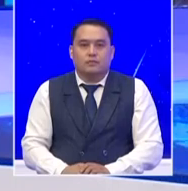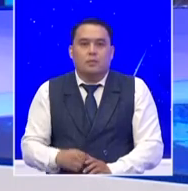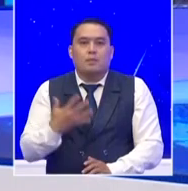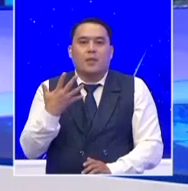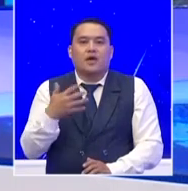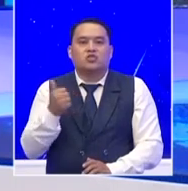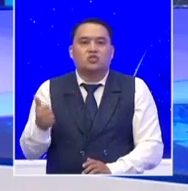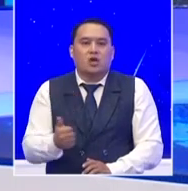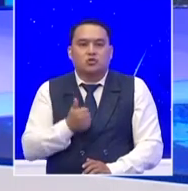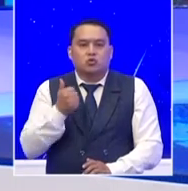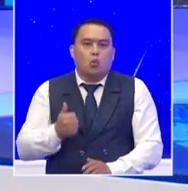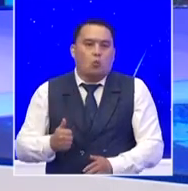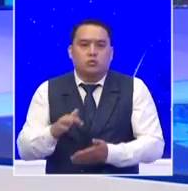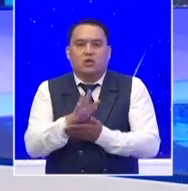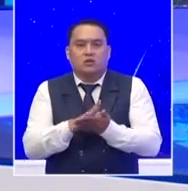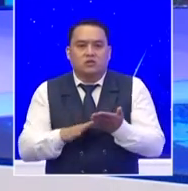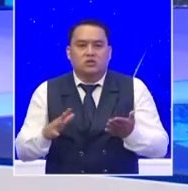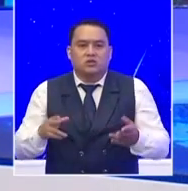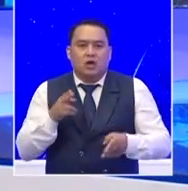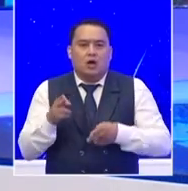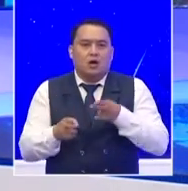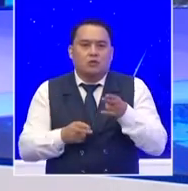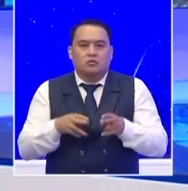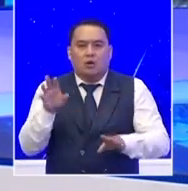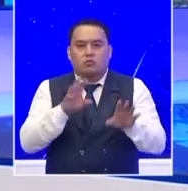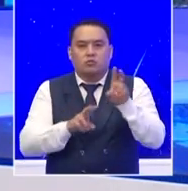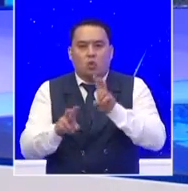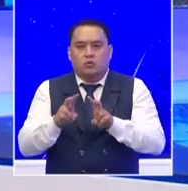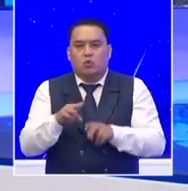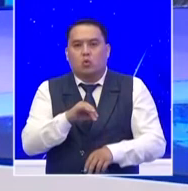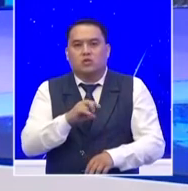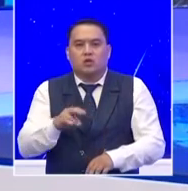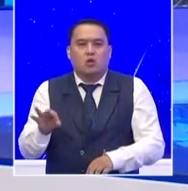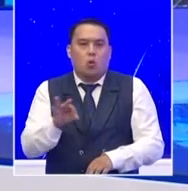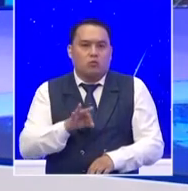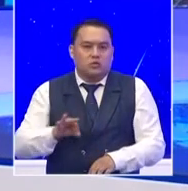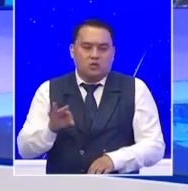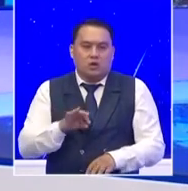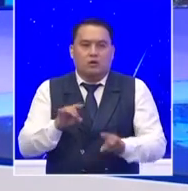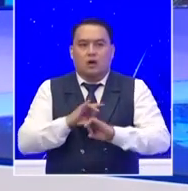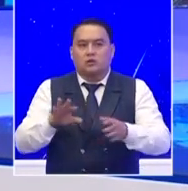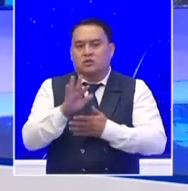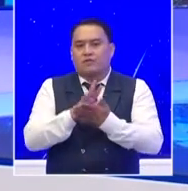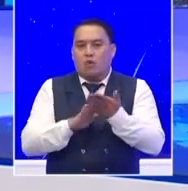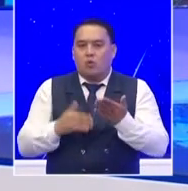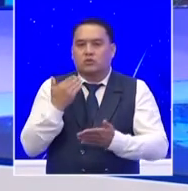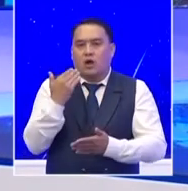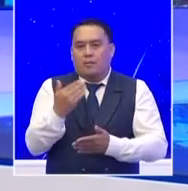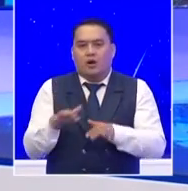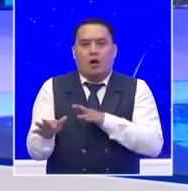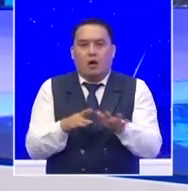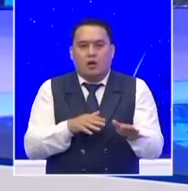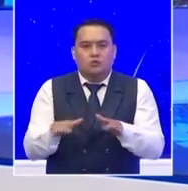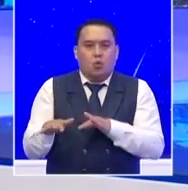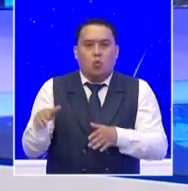Более 5 часов длилась операция по спасению подростков, заблудившихся в горах в Туркестанской области, передает закон КИЗ. Процесс